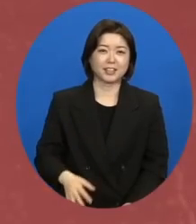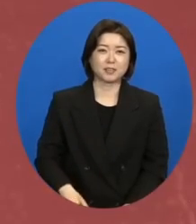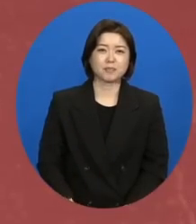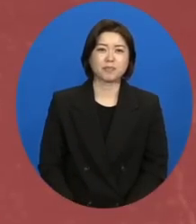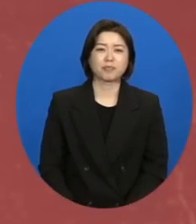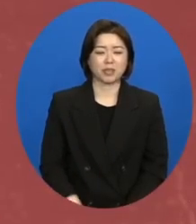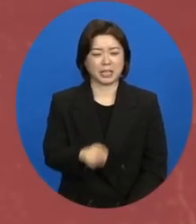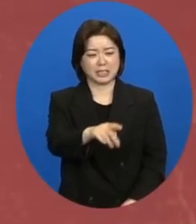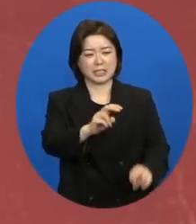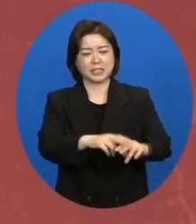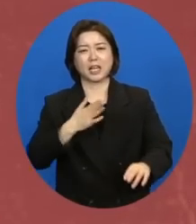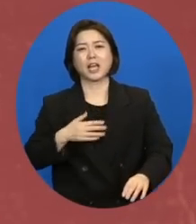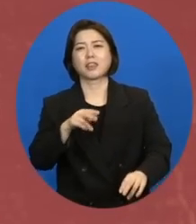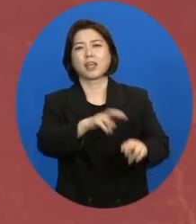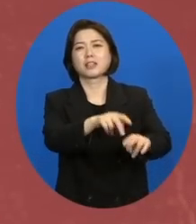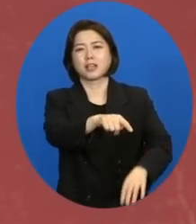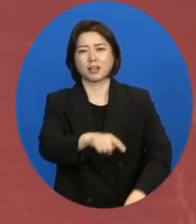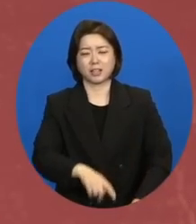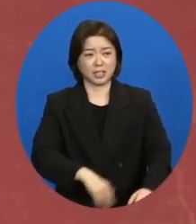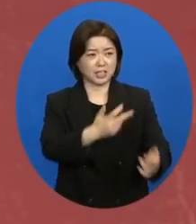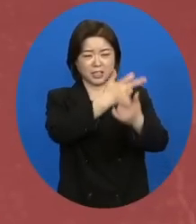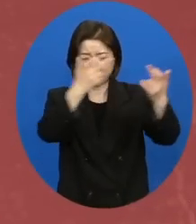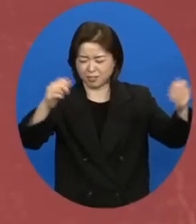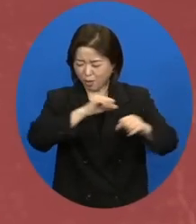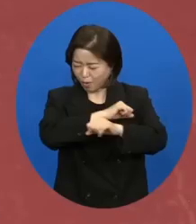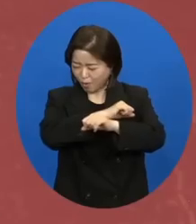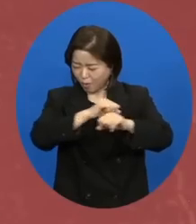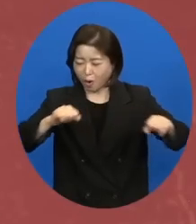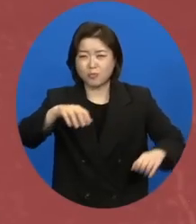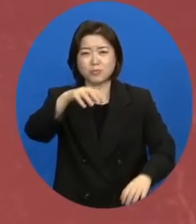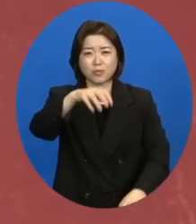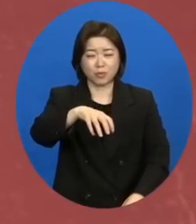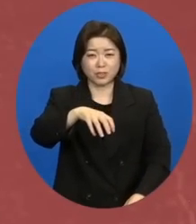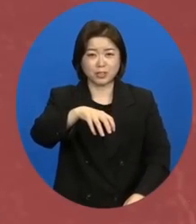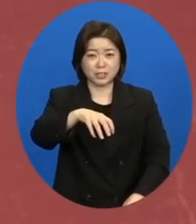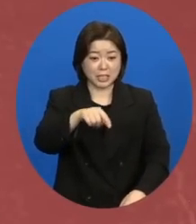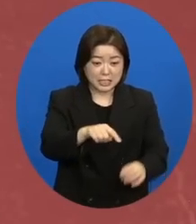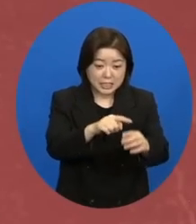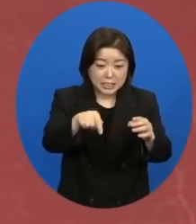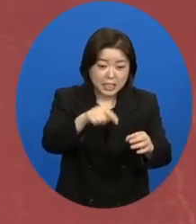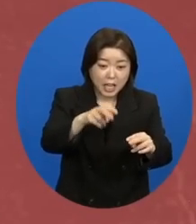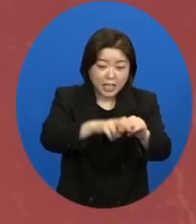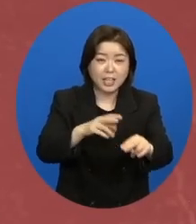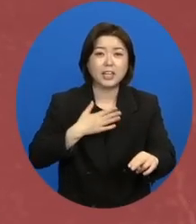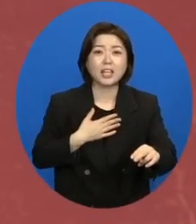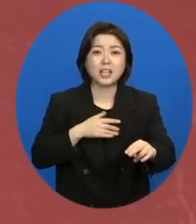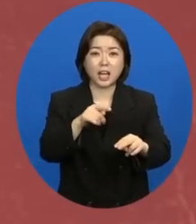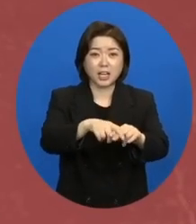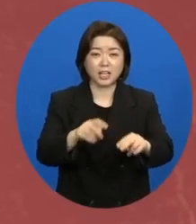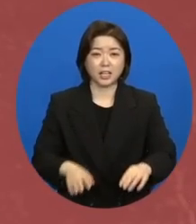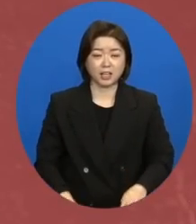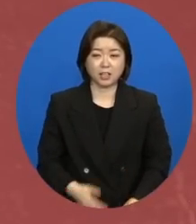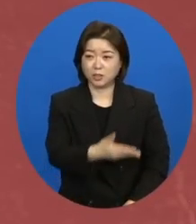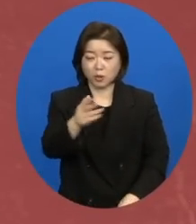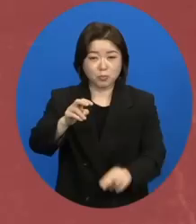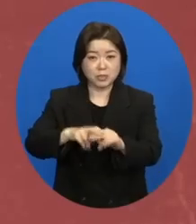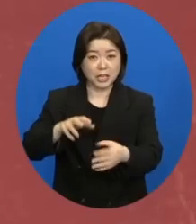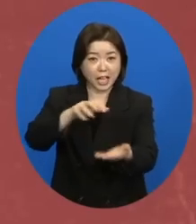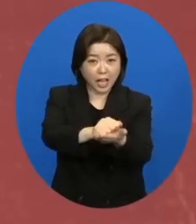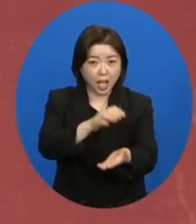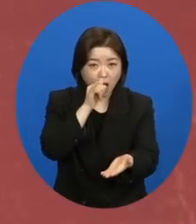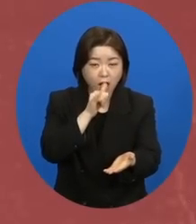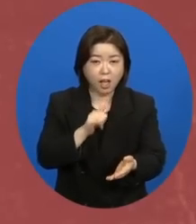이 자리가 내 자리라는데 그 산 넓은 산에 이 자리가 내 자리 여러분 자리 있습니까?